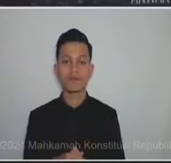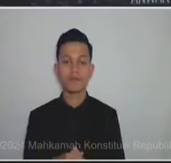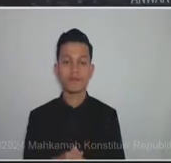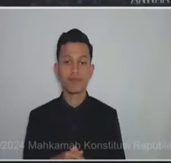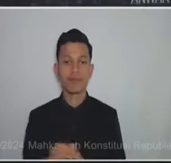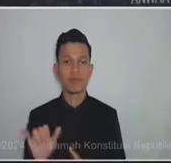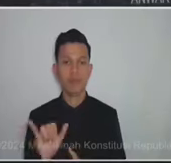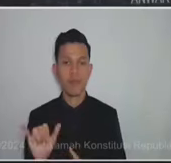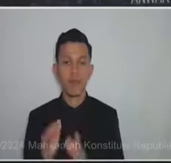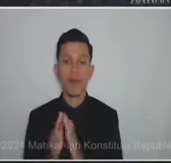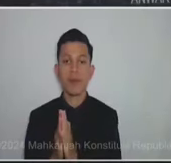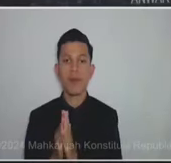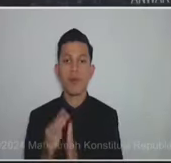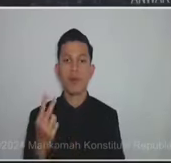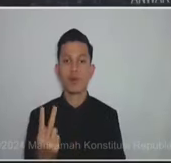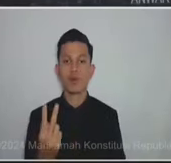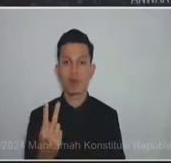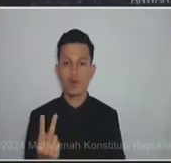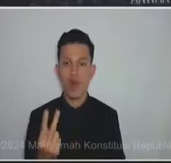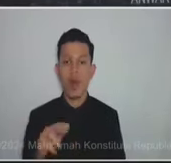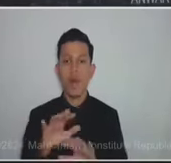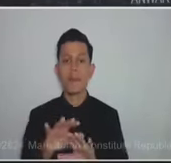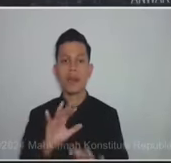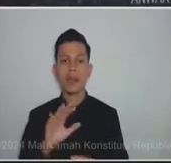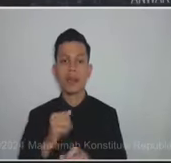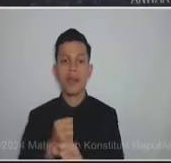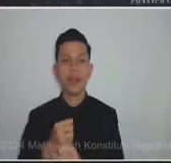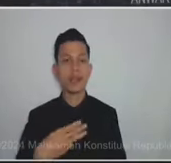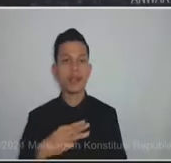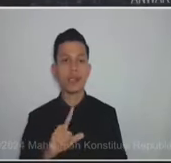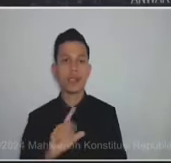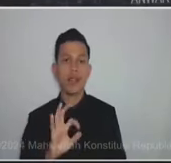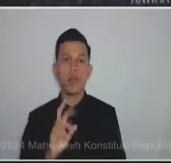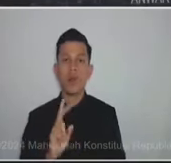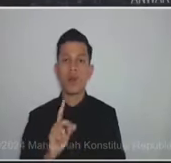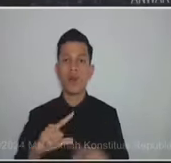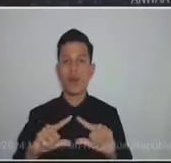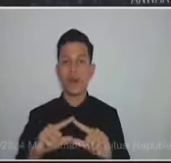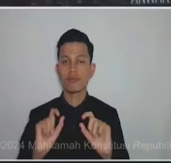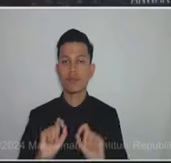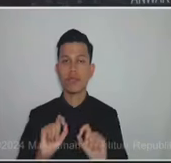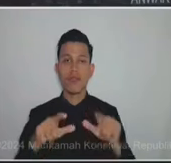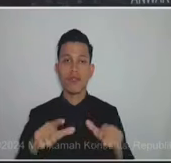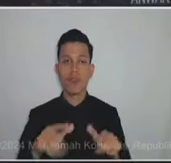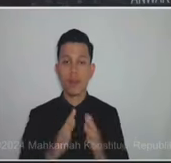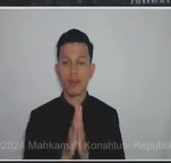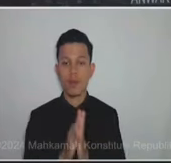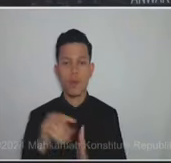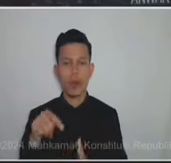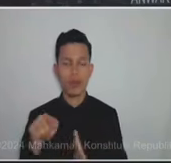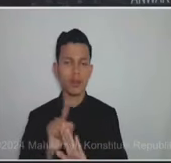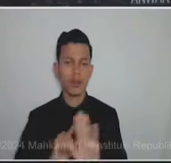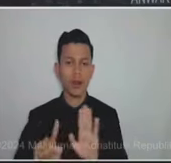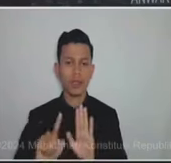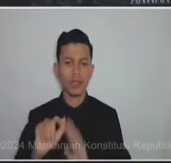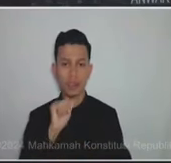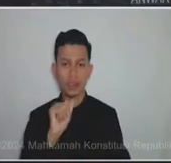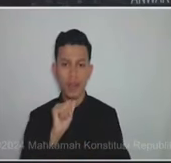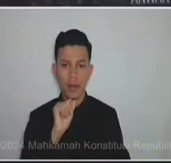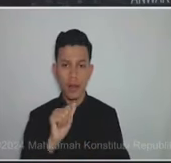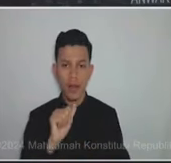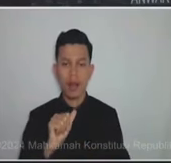pemohon dua partai Gelora dalam mengajukan permohonan aku diwakili oleh